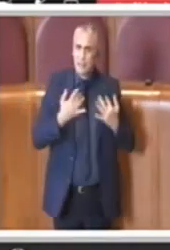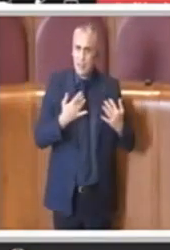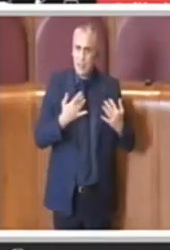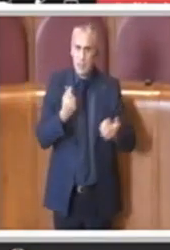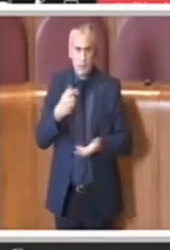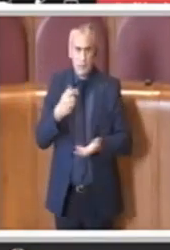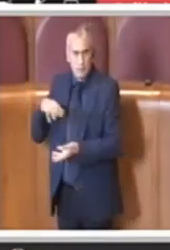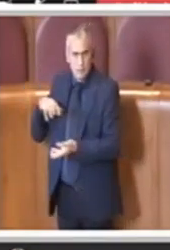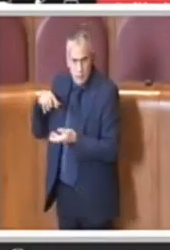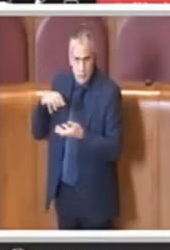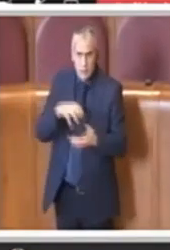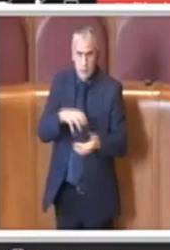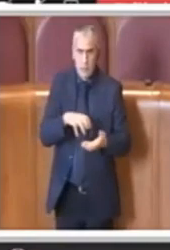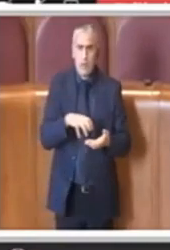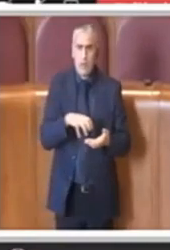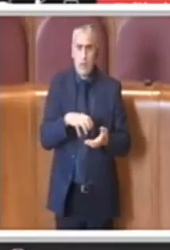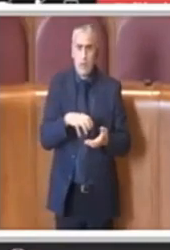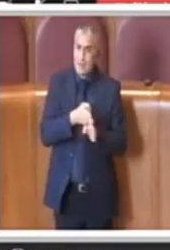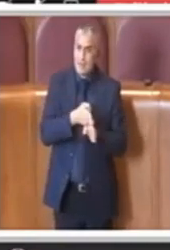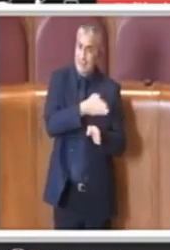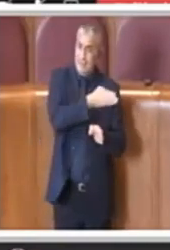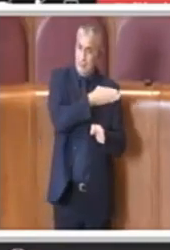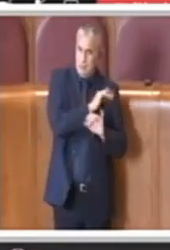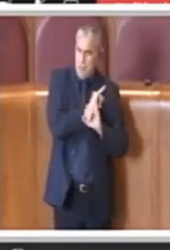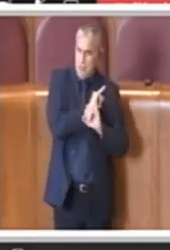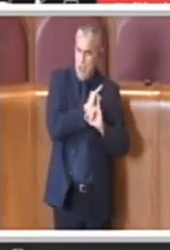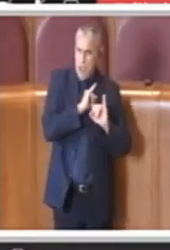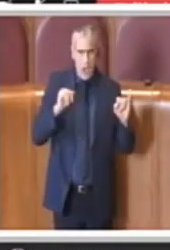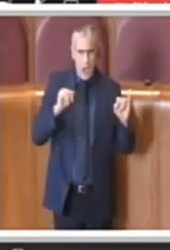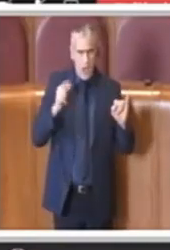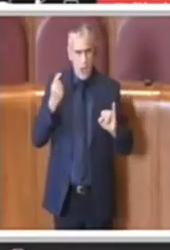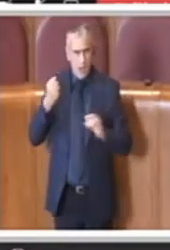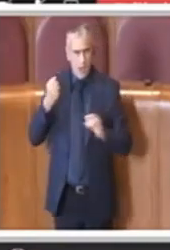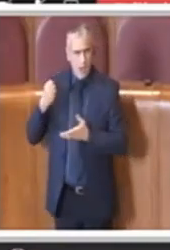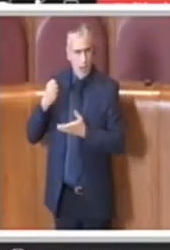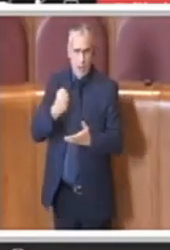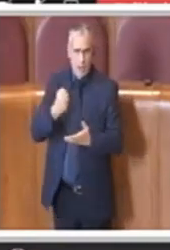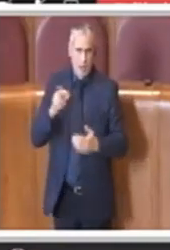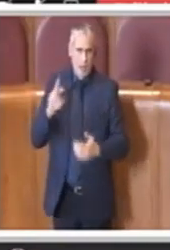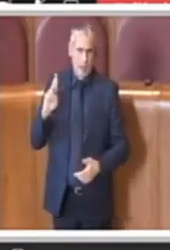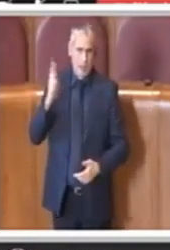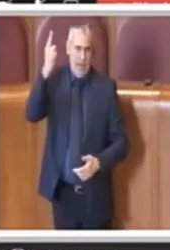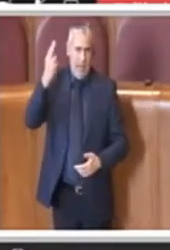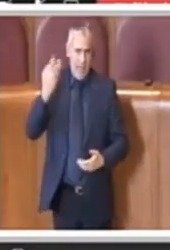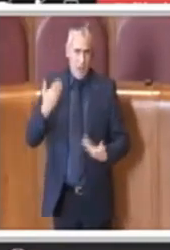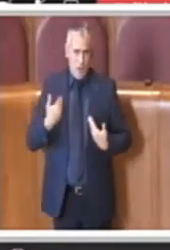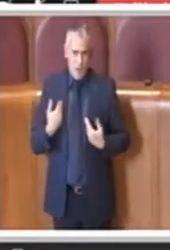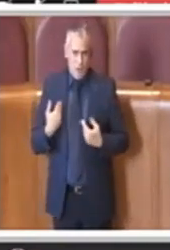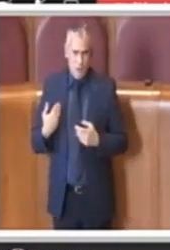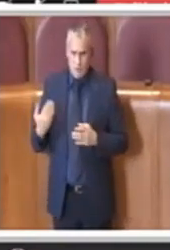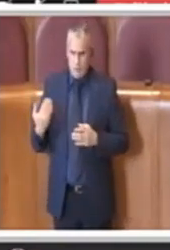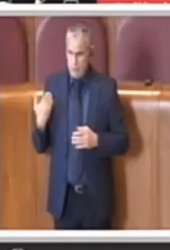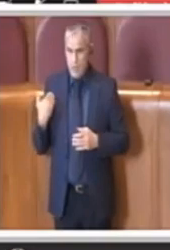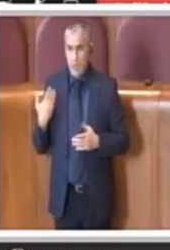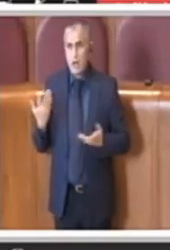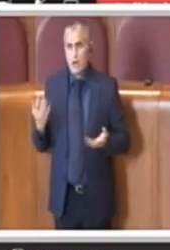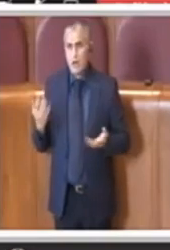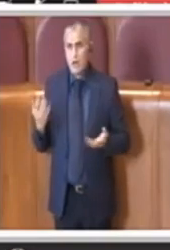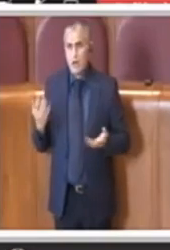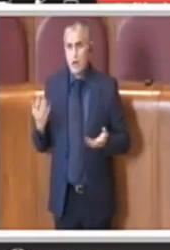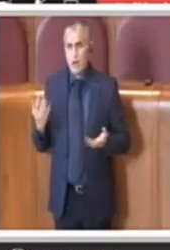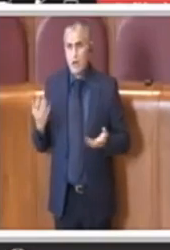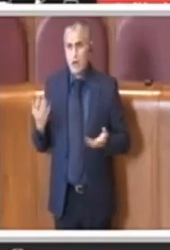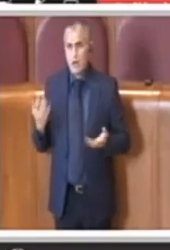risorse economiche che questa capitale non ha mai visto fino ad oggi, perciò si andrà a investire più di